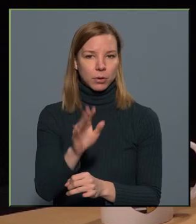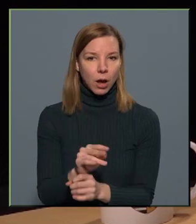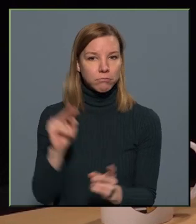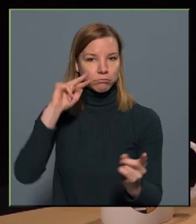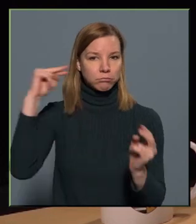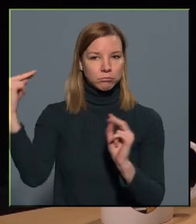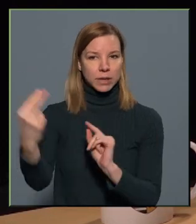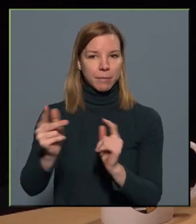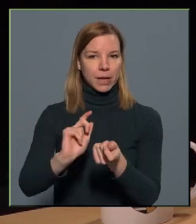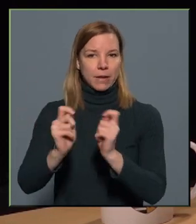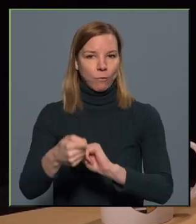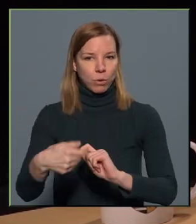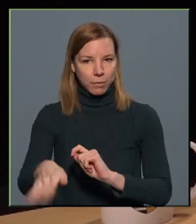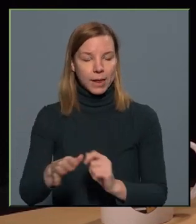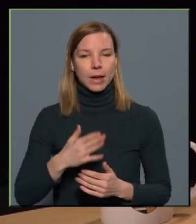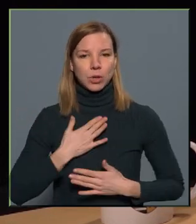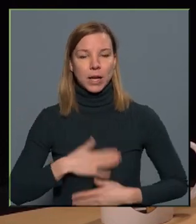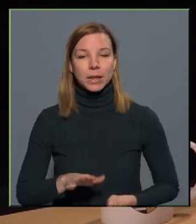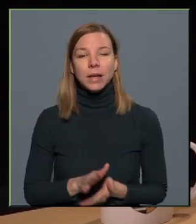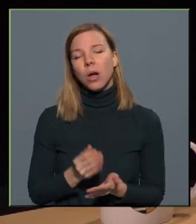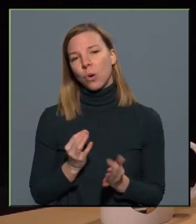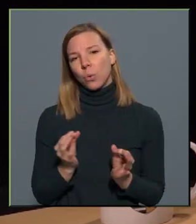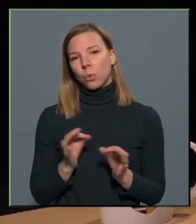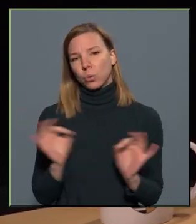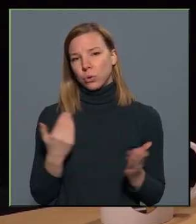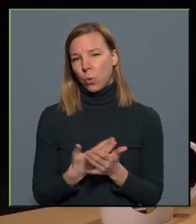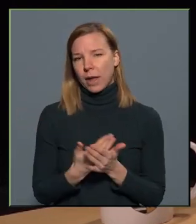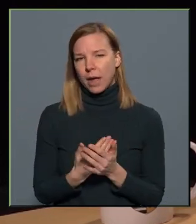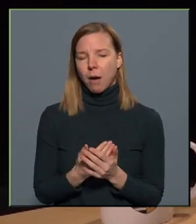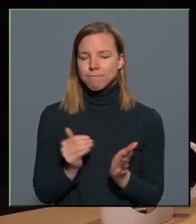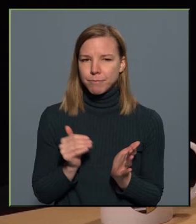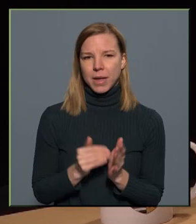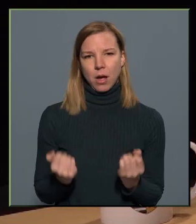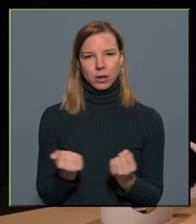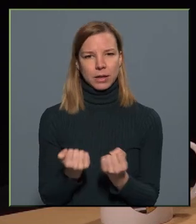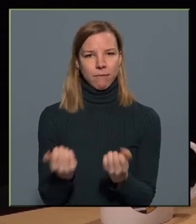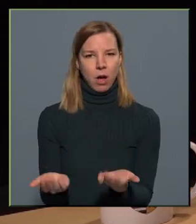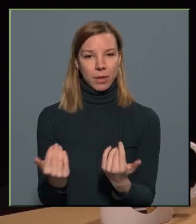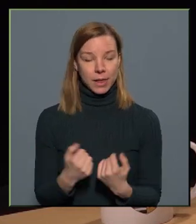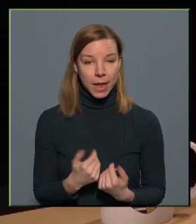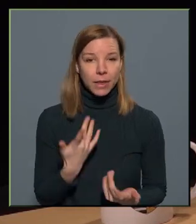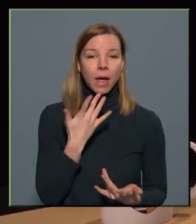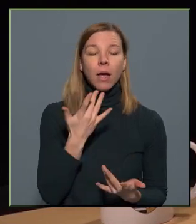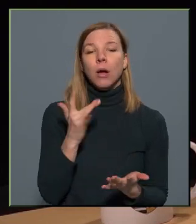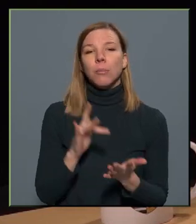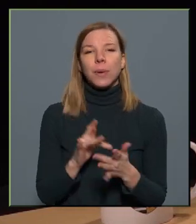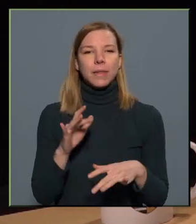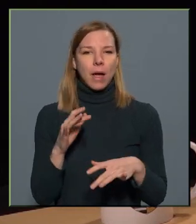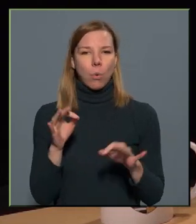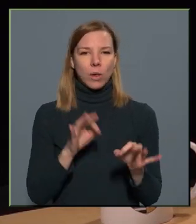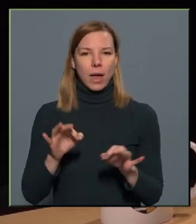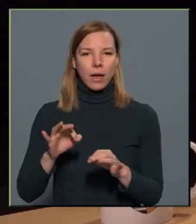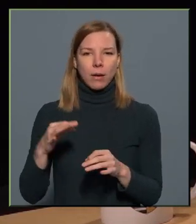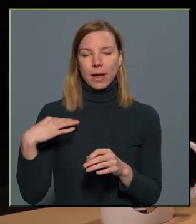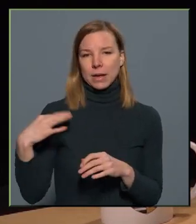szeretnénk egy picit előrébb lépni, akkor jó lenne, ha az aktivitás még erősebb lenne, az egészségügy, prevenció, szűrővizsgálatok terén úgy szintén,